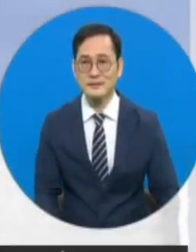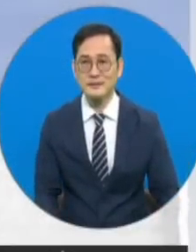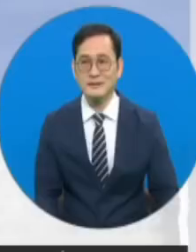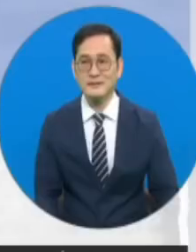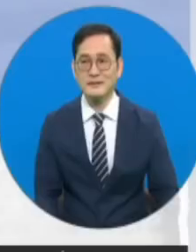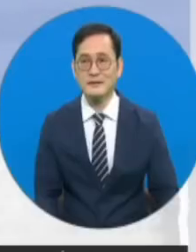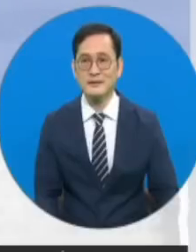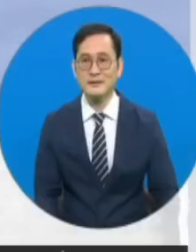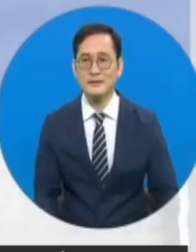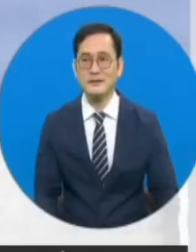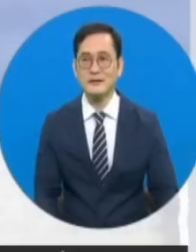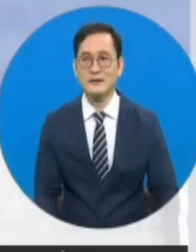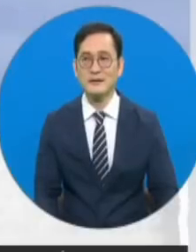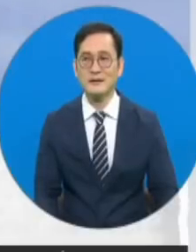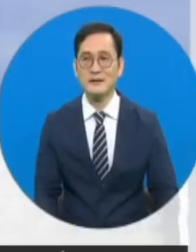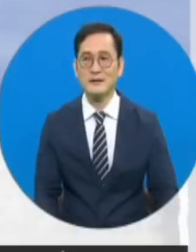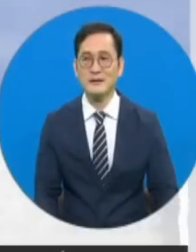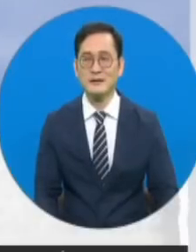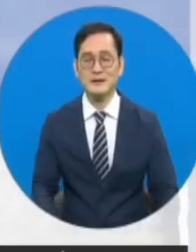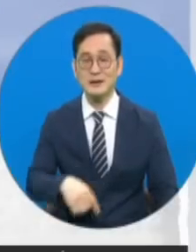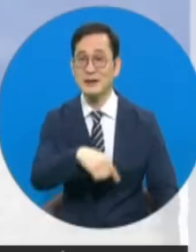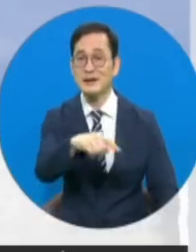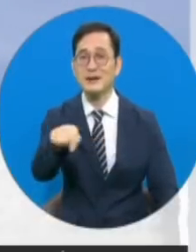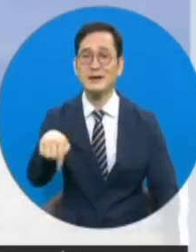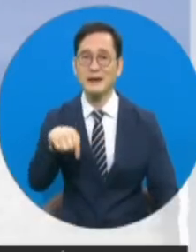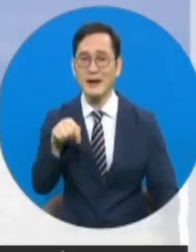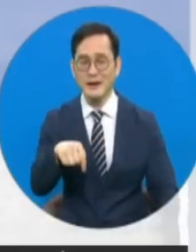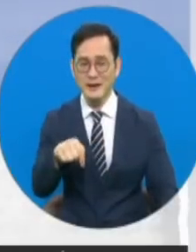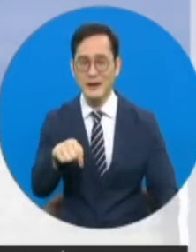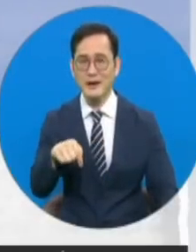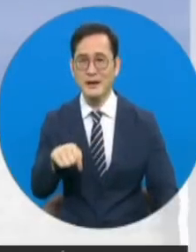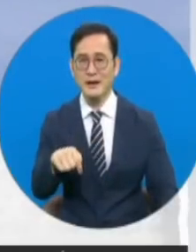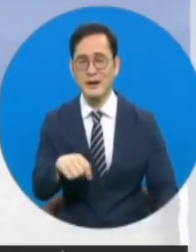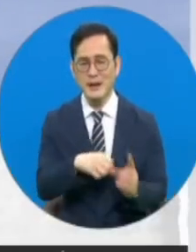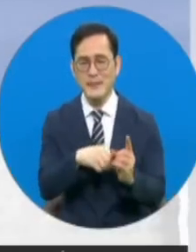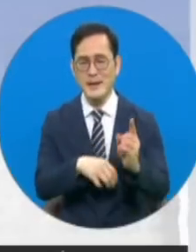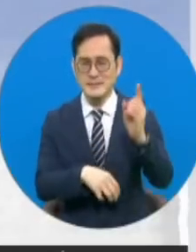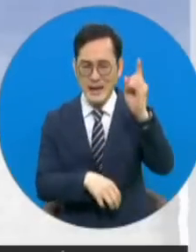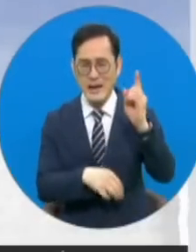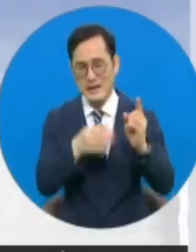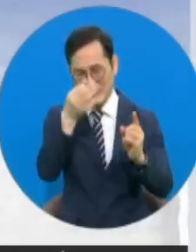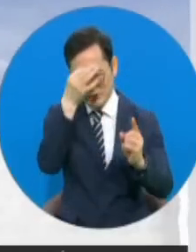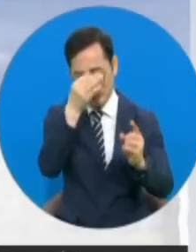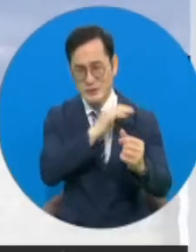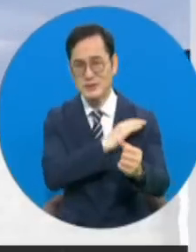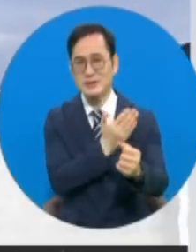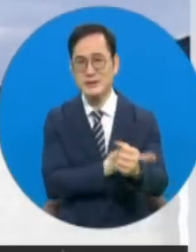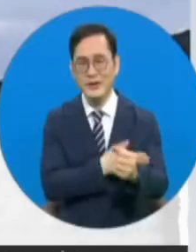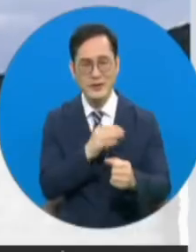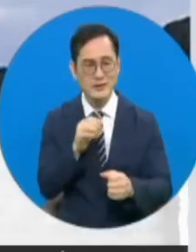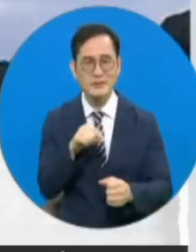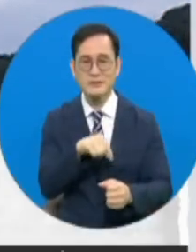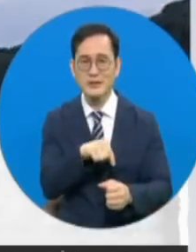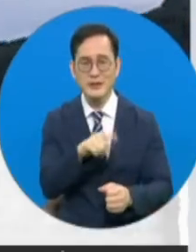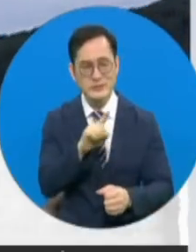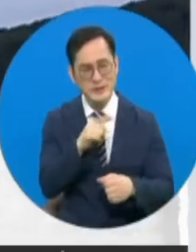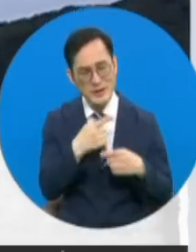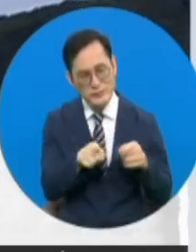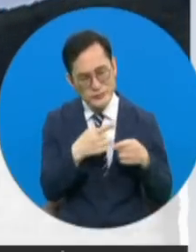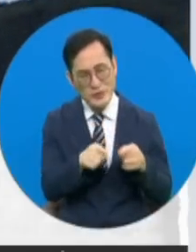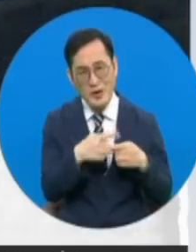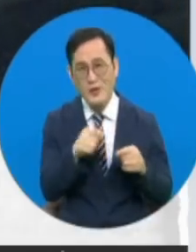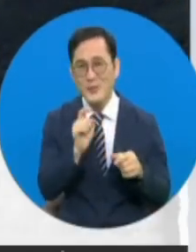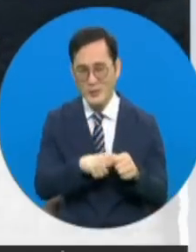정확히 북한의 발사 능력과 위성능력을 알 수가 있겠죠 우리 목표는 일단 저거 다 건지는거다네 그렇습니다 근데 아마